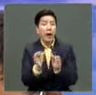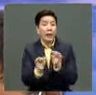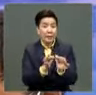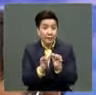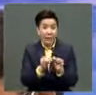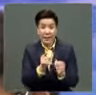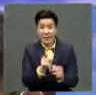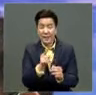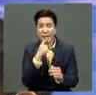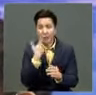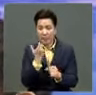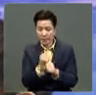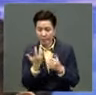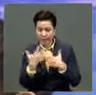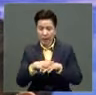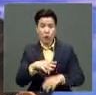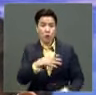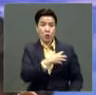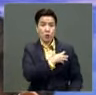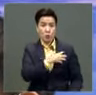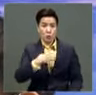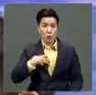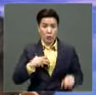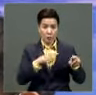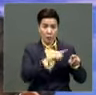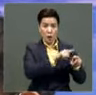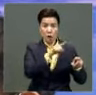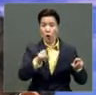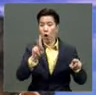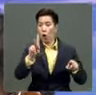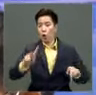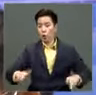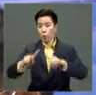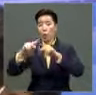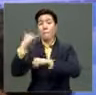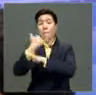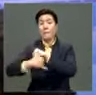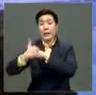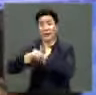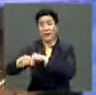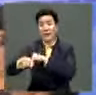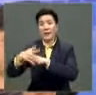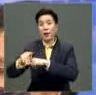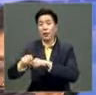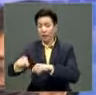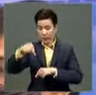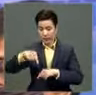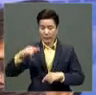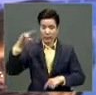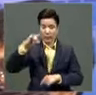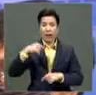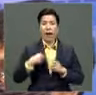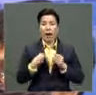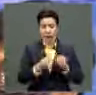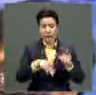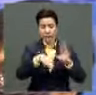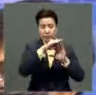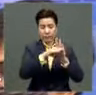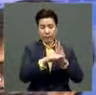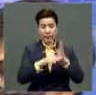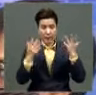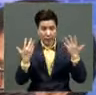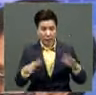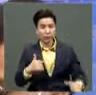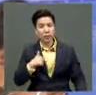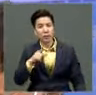าประสานผ่านสถานทูตประสานผ่านกตประสานผ่านกองทัพอากาศได้รับการอนุญาตหมดตามขั้นตอนอย